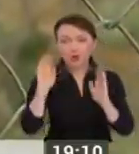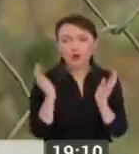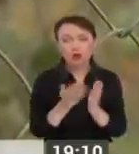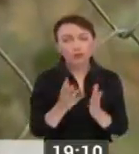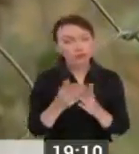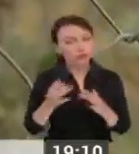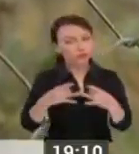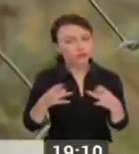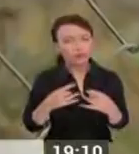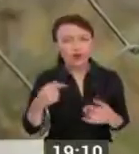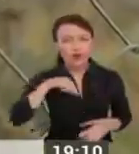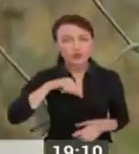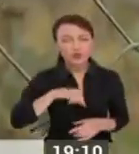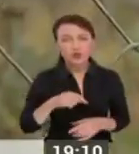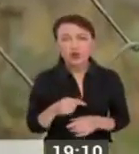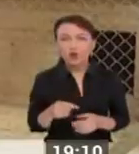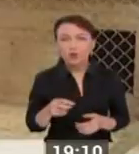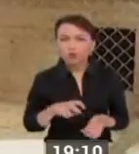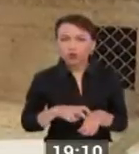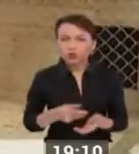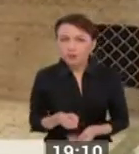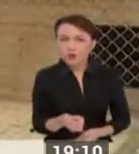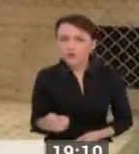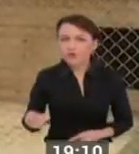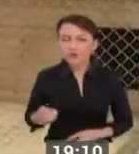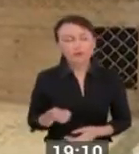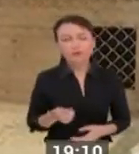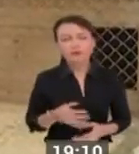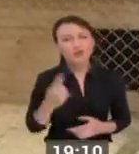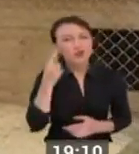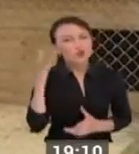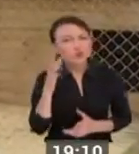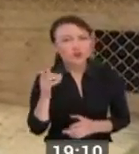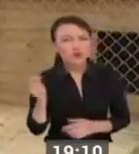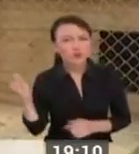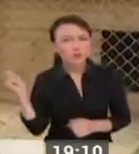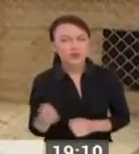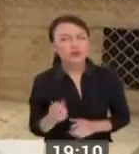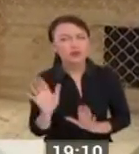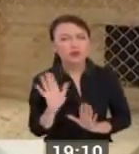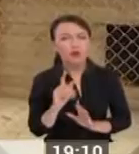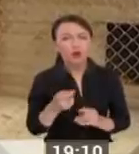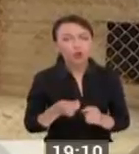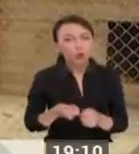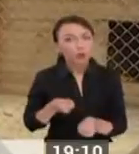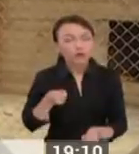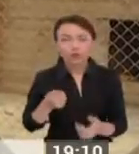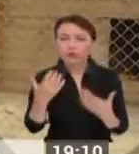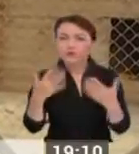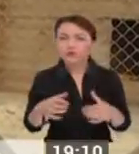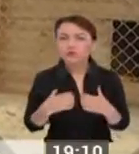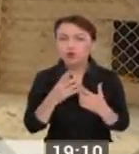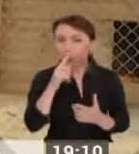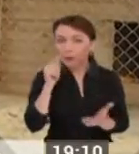характер. А ще Джой боїться повідка. Навряд ли, щоб його білі. Ну, страх повідка, я не знаю. Ізначально, він коли